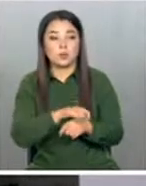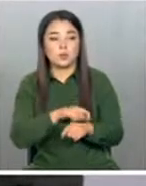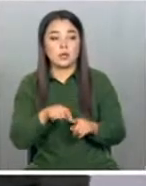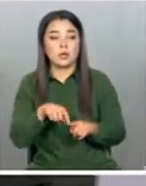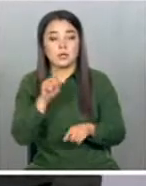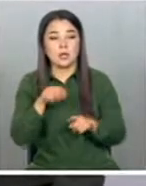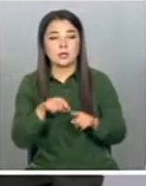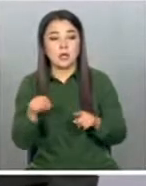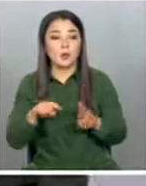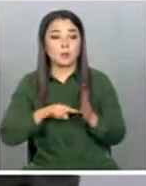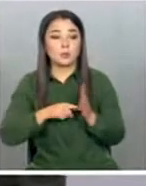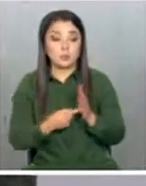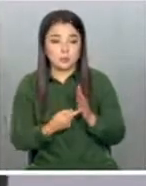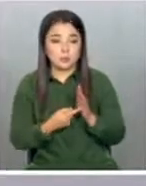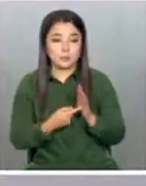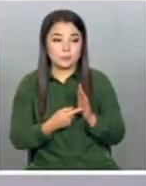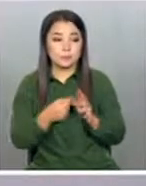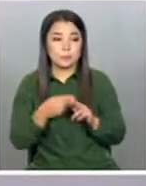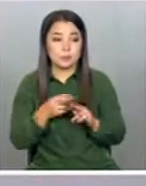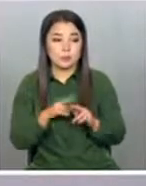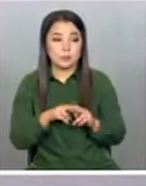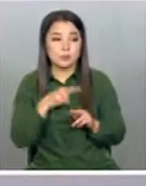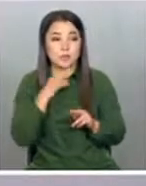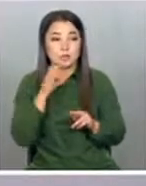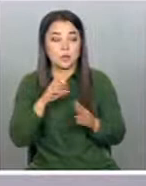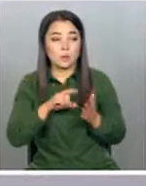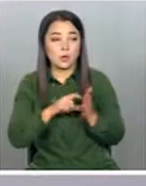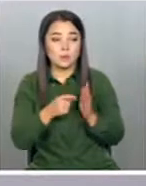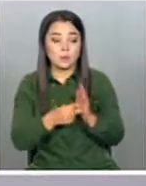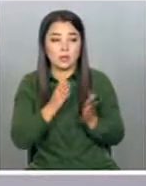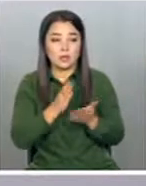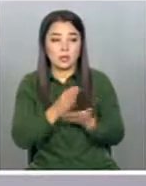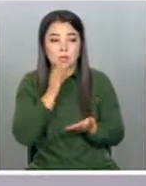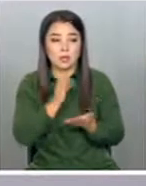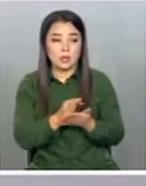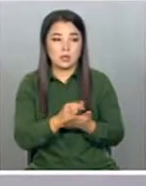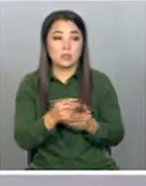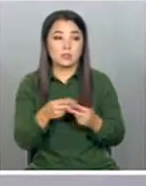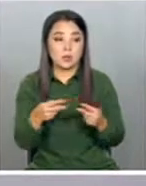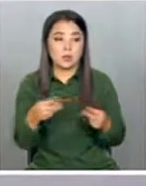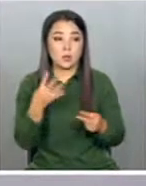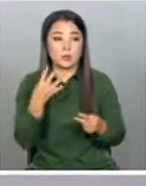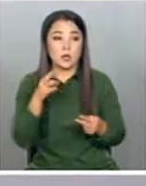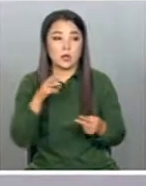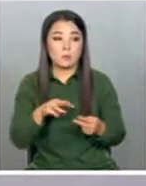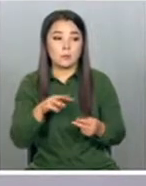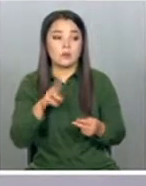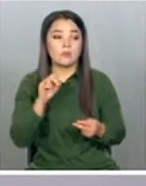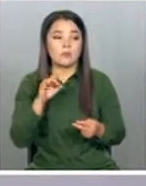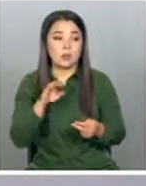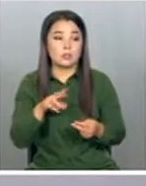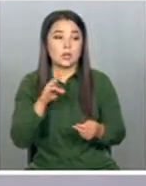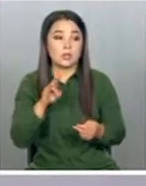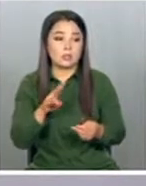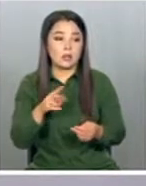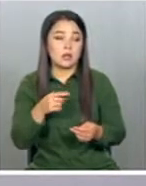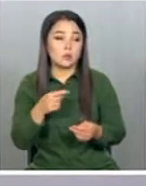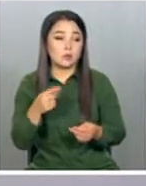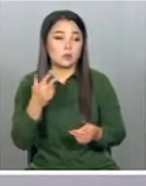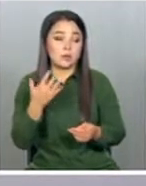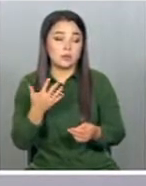еніне көбейтейік. Ол S бөлме деп белгілейік. S бөлме тең 4m квадрат n